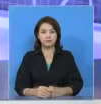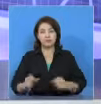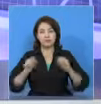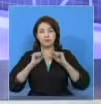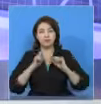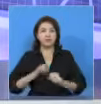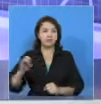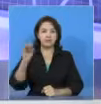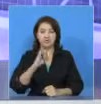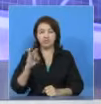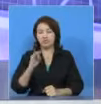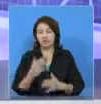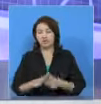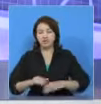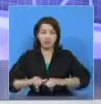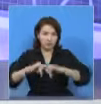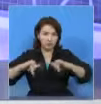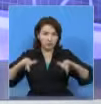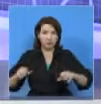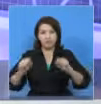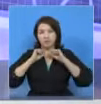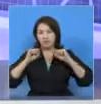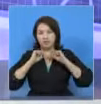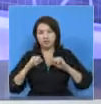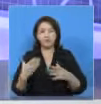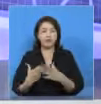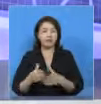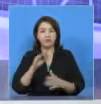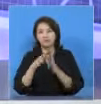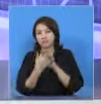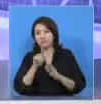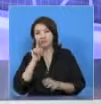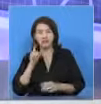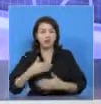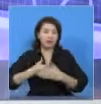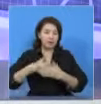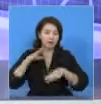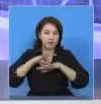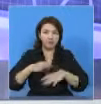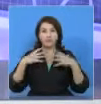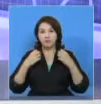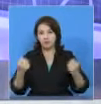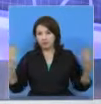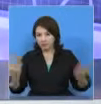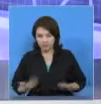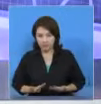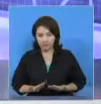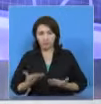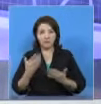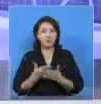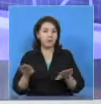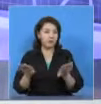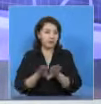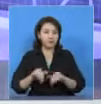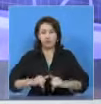в армейском районе стремительно развивается спортивная сферам сельская молодежь активно ведет здоровый образ жизни в том